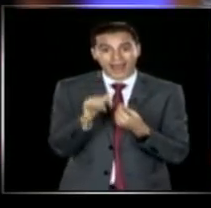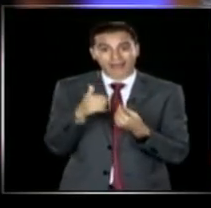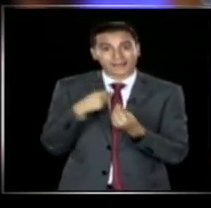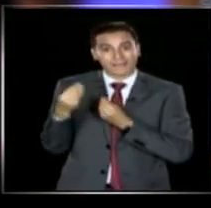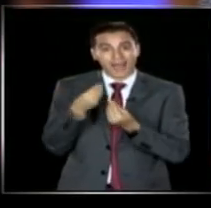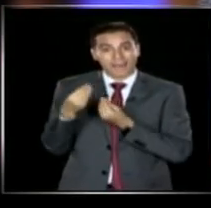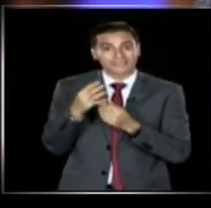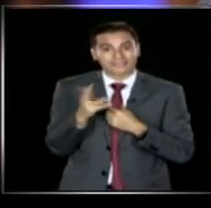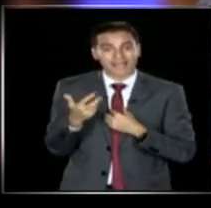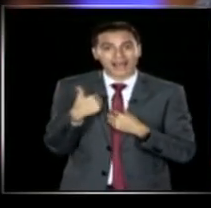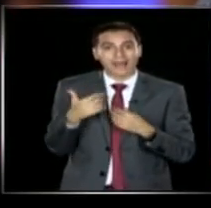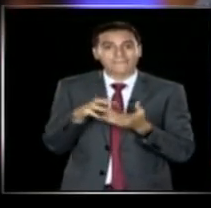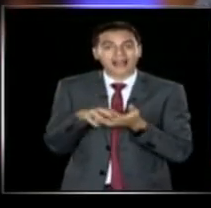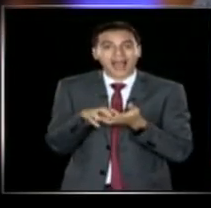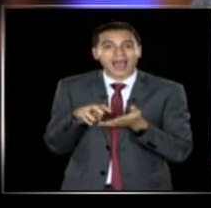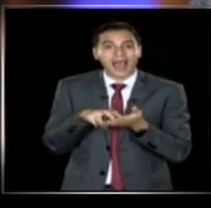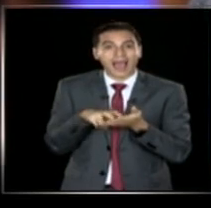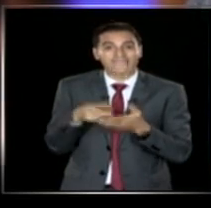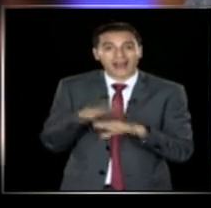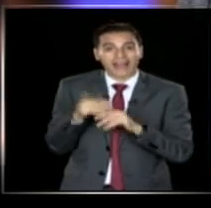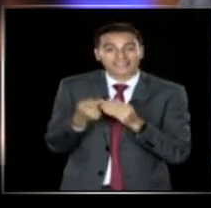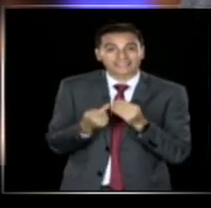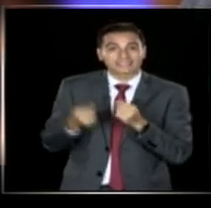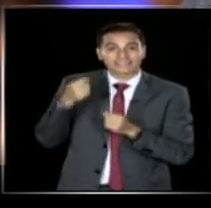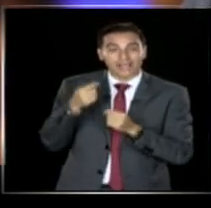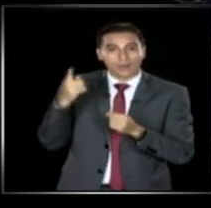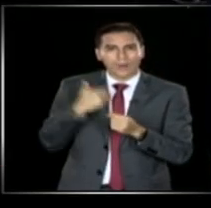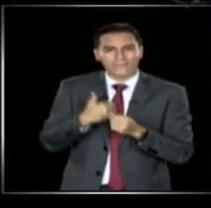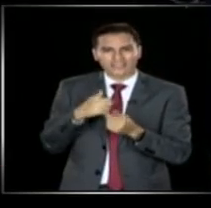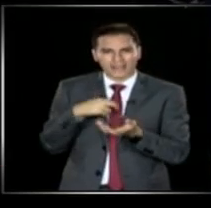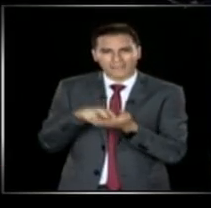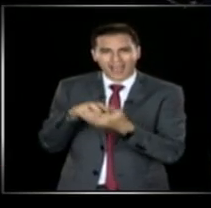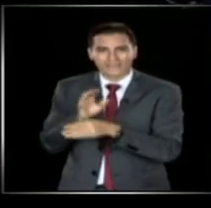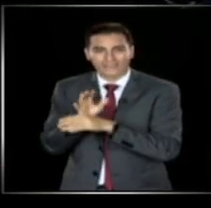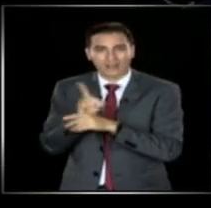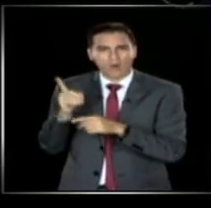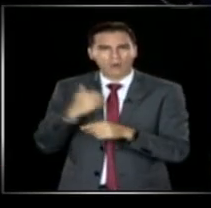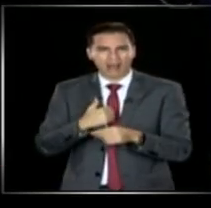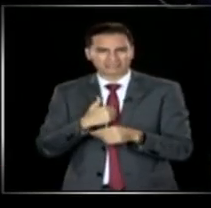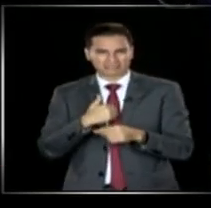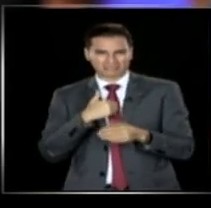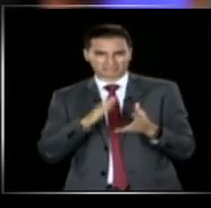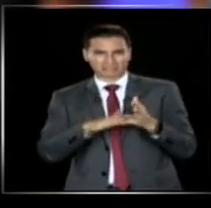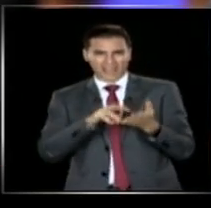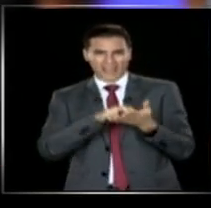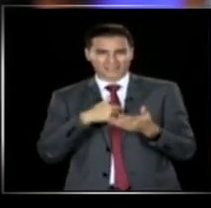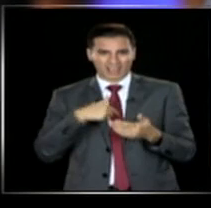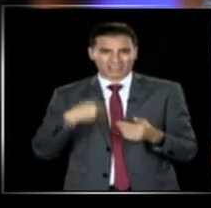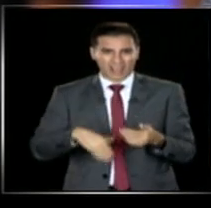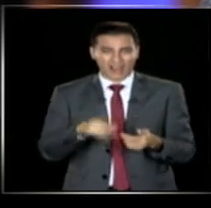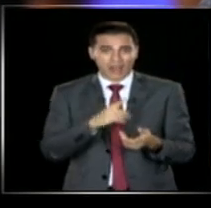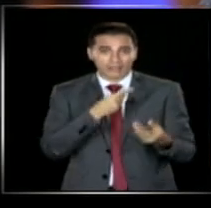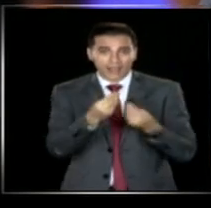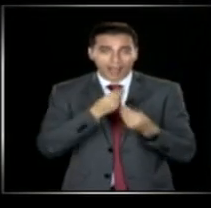لما بنخاف عليه زيادة هو كده هيحس إن هو مختلف، يعني إحنا بنعامله طبيعي عشان هو فعلا شخص